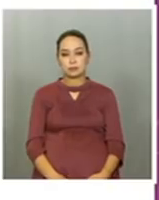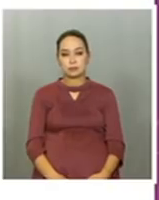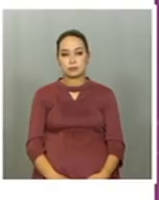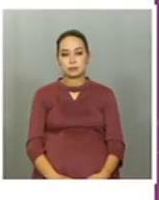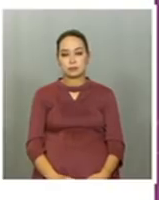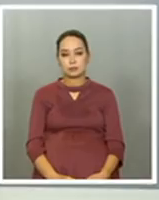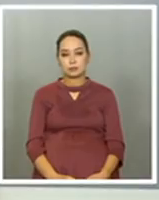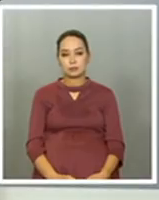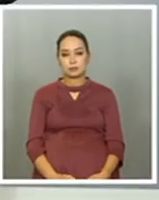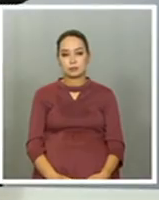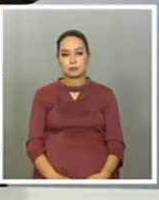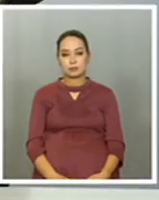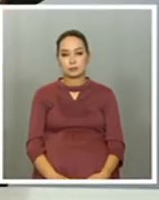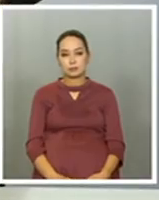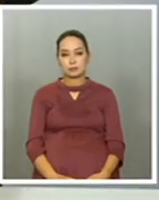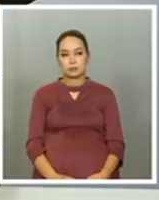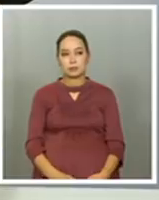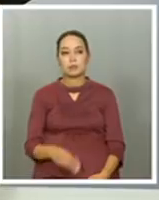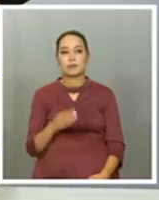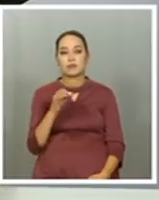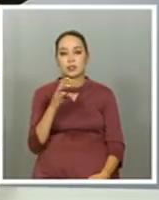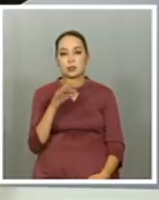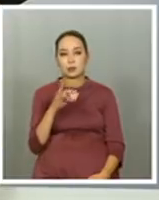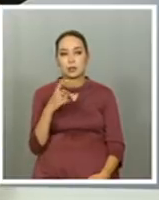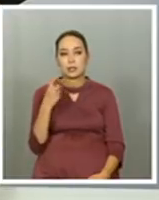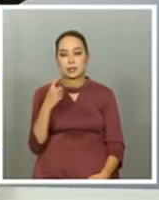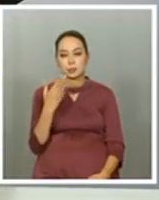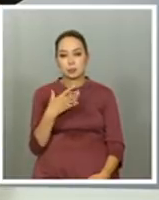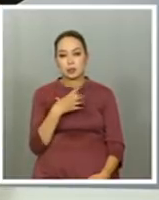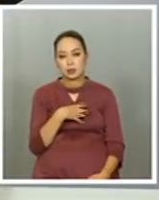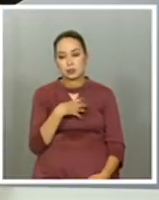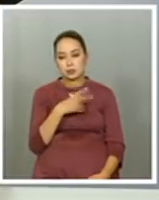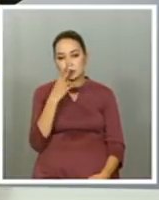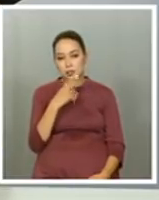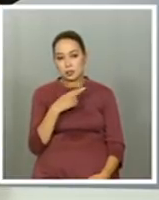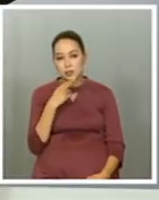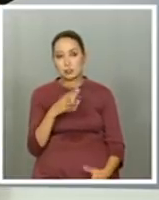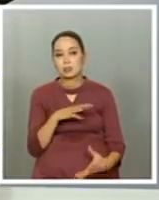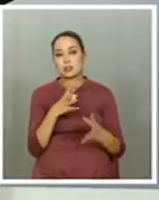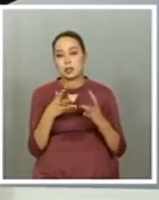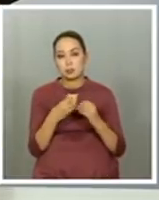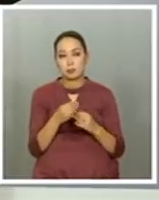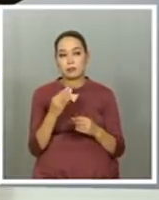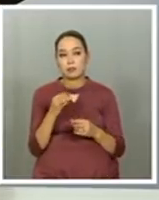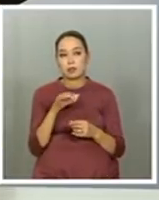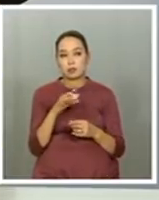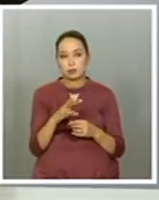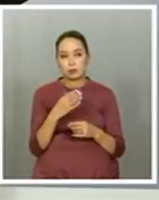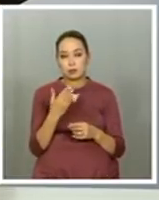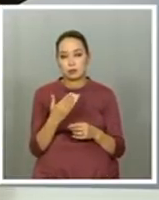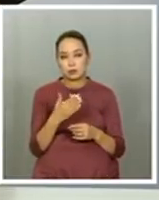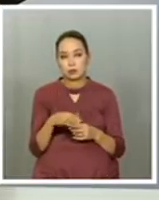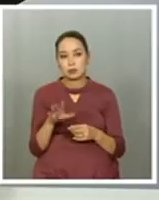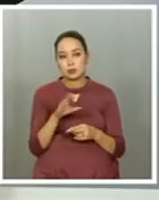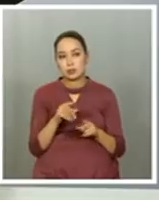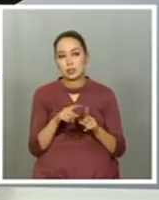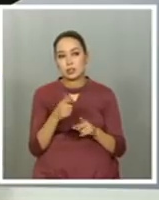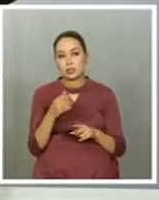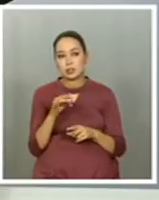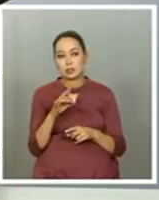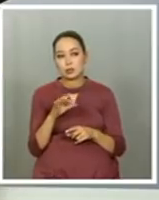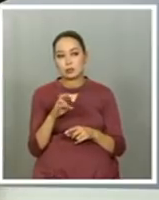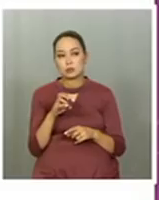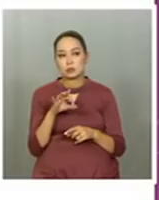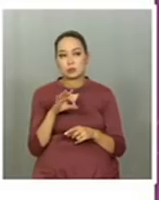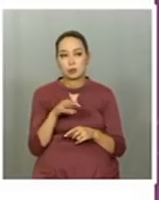су түзіледі. Фенолдардың химиялық қасиетіне тоқталайық. Жалпы фенолдар ол гидроксотоптан және фенил